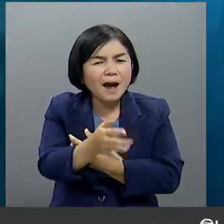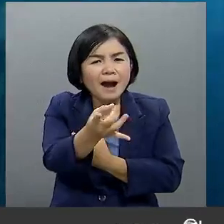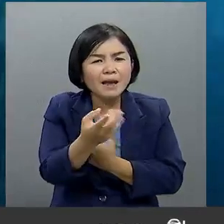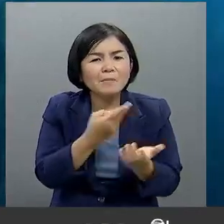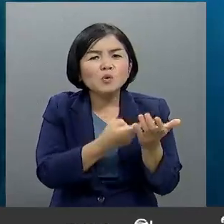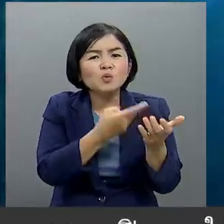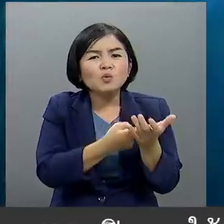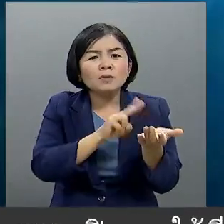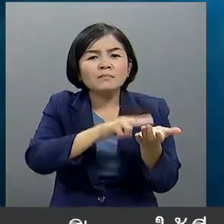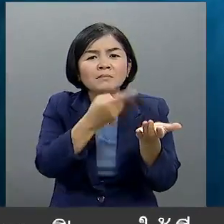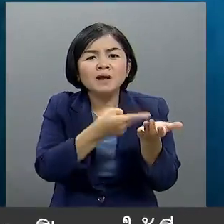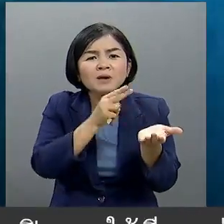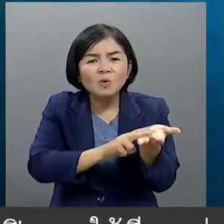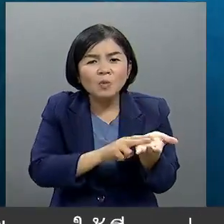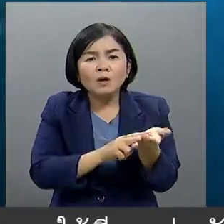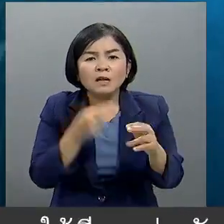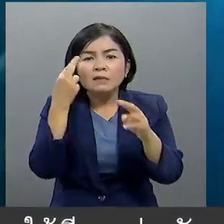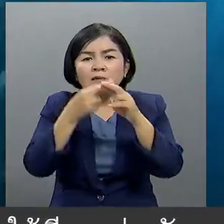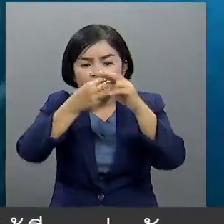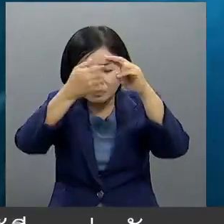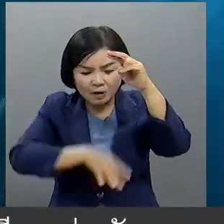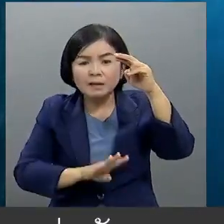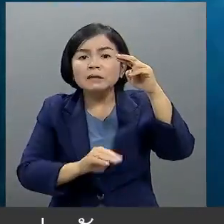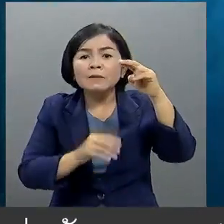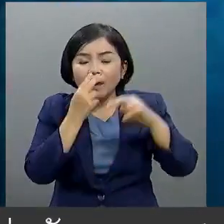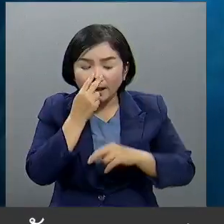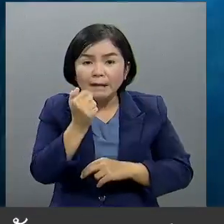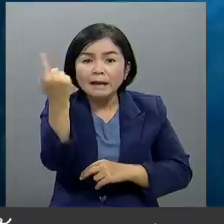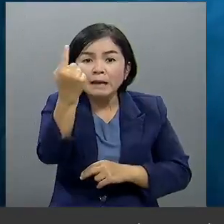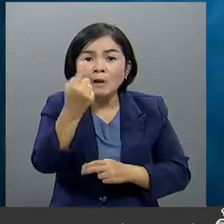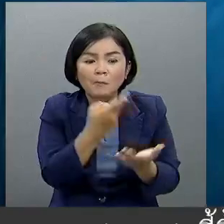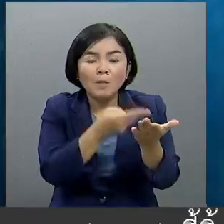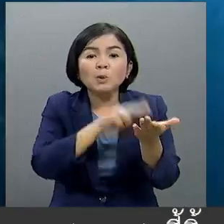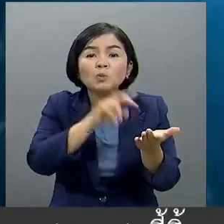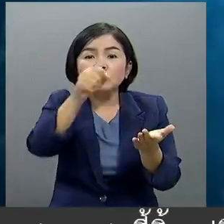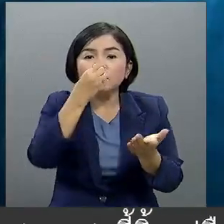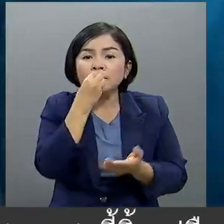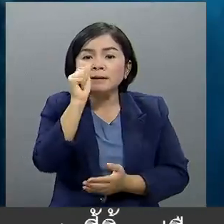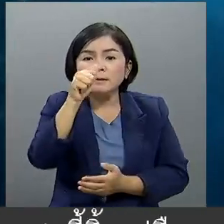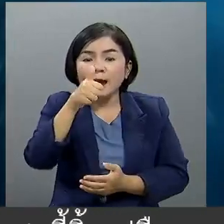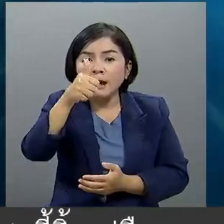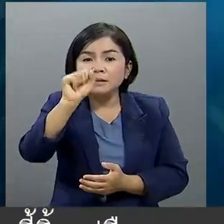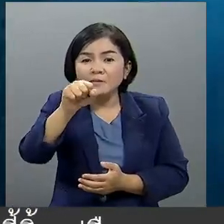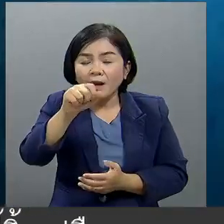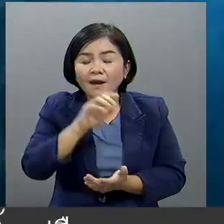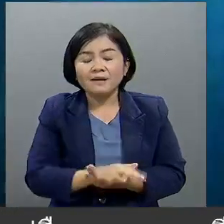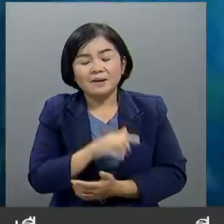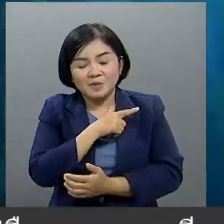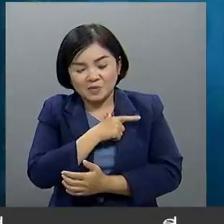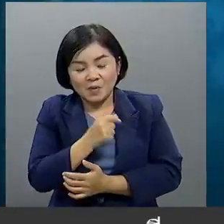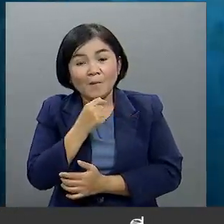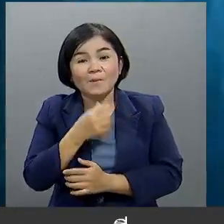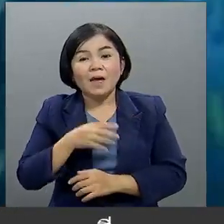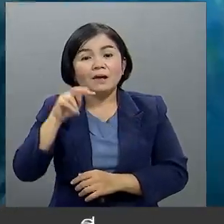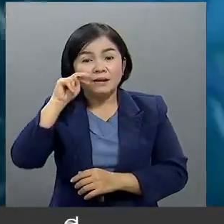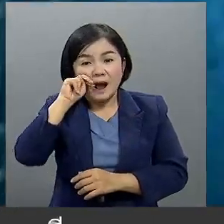บอกว่ามีตั้ง40ชนิดน้องปล้างมาปะทูก่อนเลย เป็นสิ่งที่กินได้ไง ซึ่งนักท่องเที่ยวที่ชื่นชอบการดำน้ำลึกเพื่อชมความง